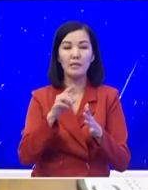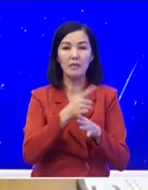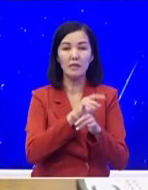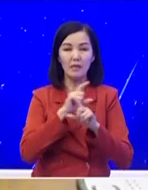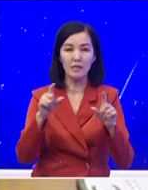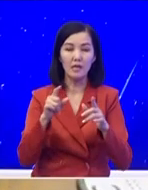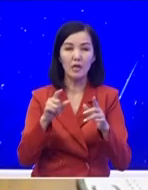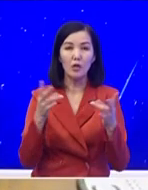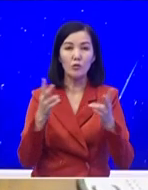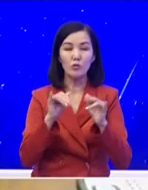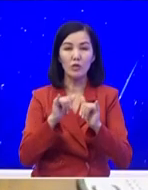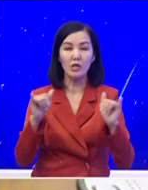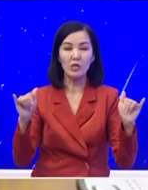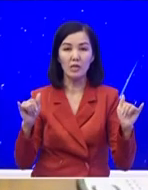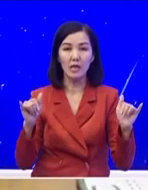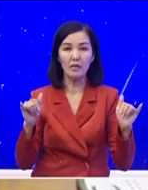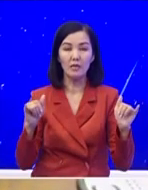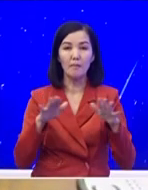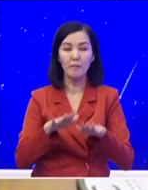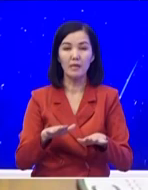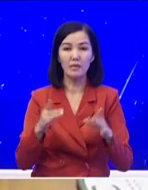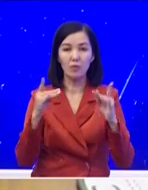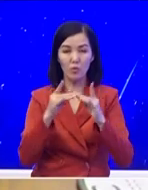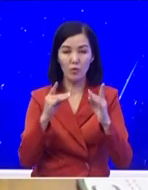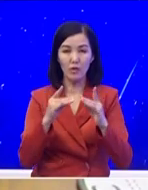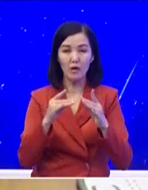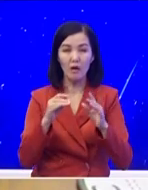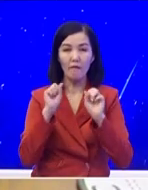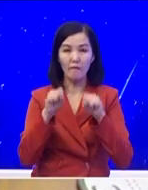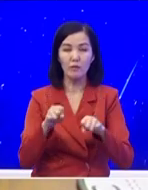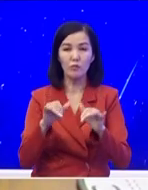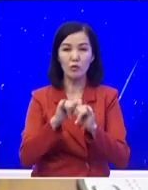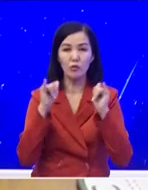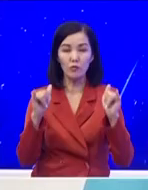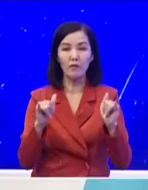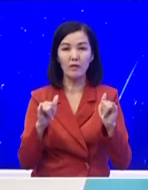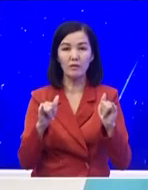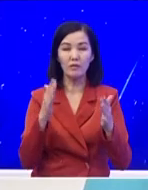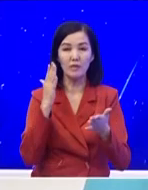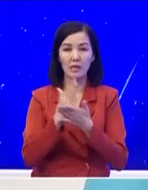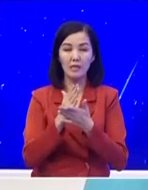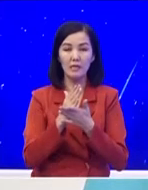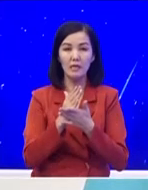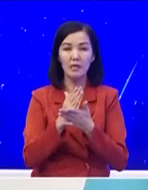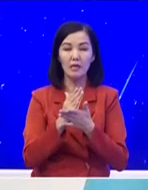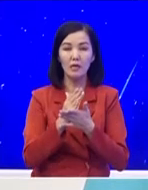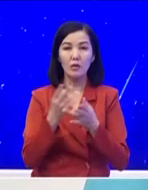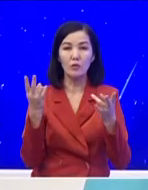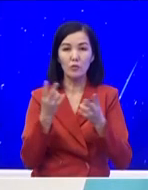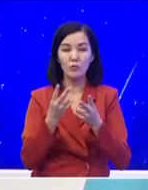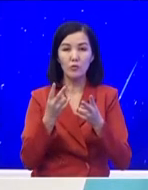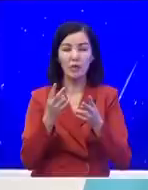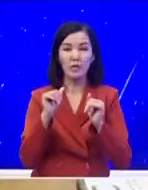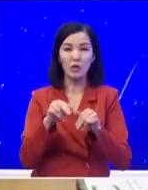Надо расширять койко-места, возможность увеличивать у вас есть. Исходите из тех, в